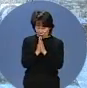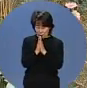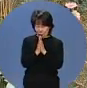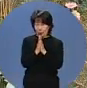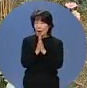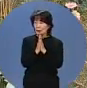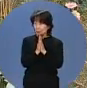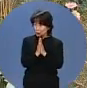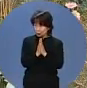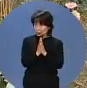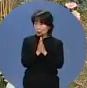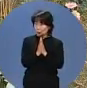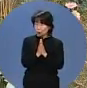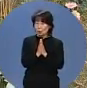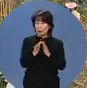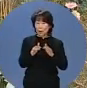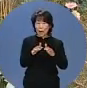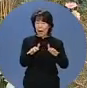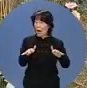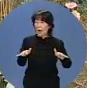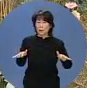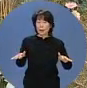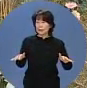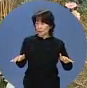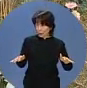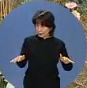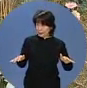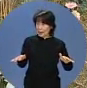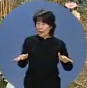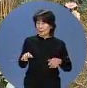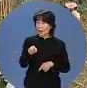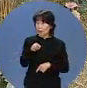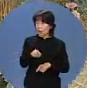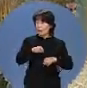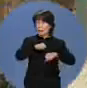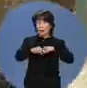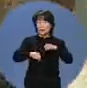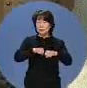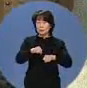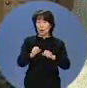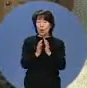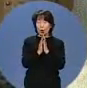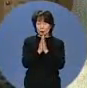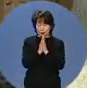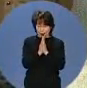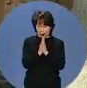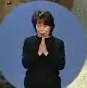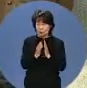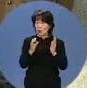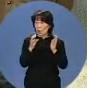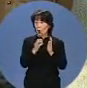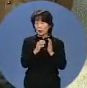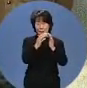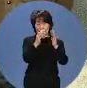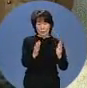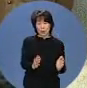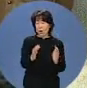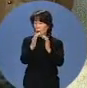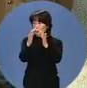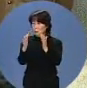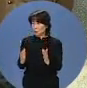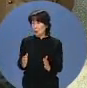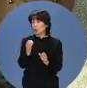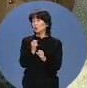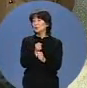三所巡拝が盛んになったりして、そういった活動をね記念する石造物